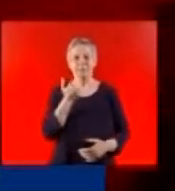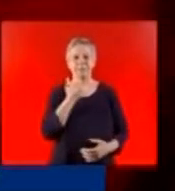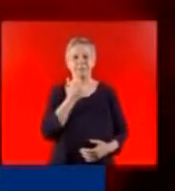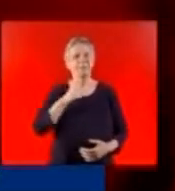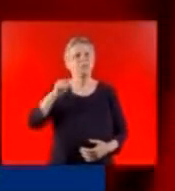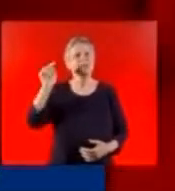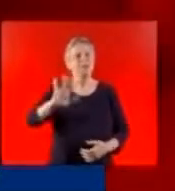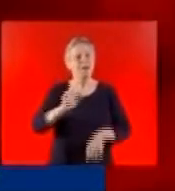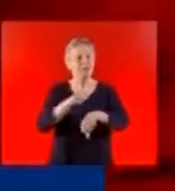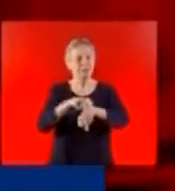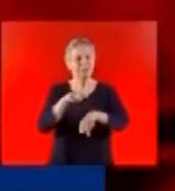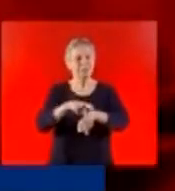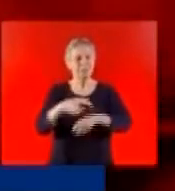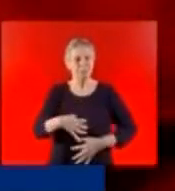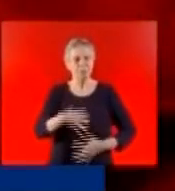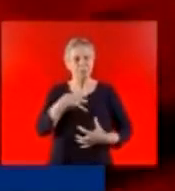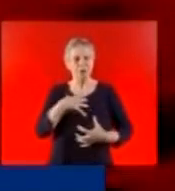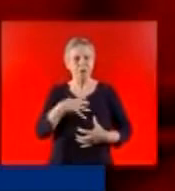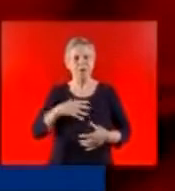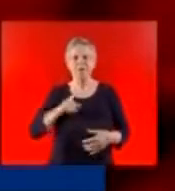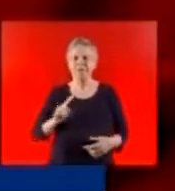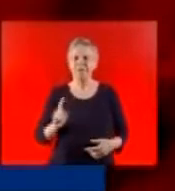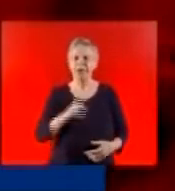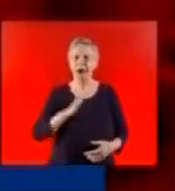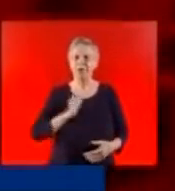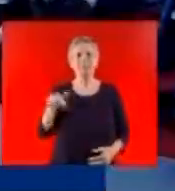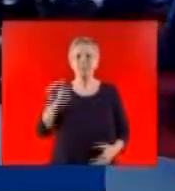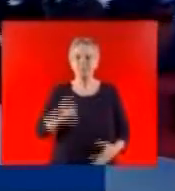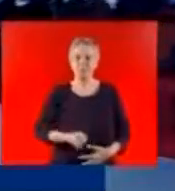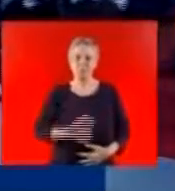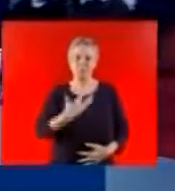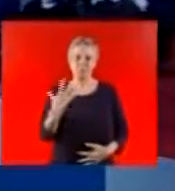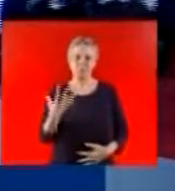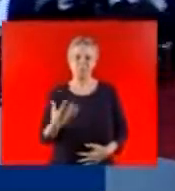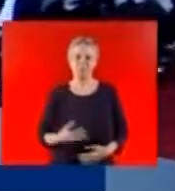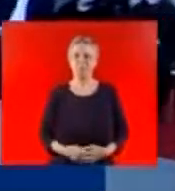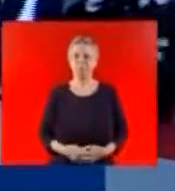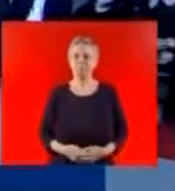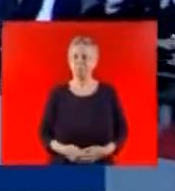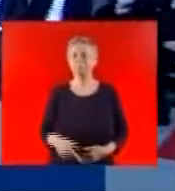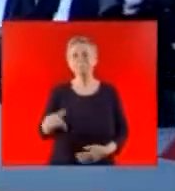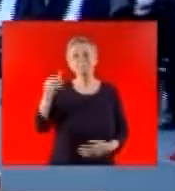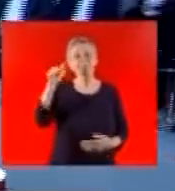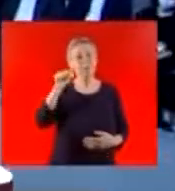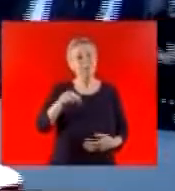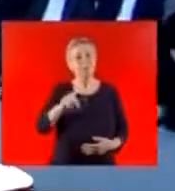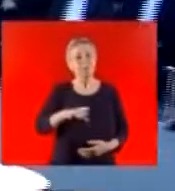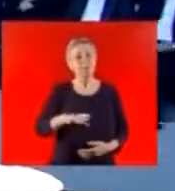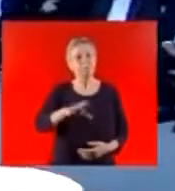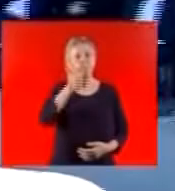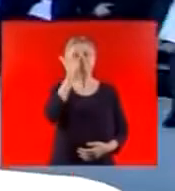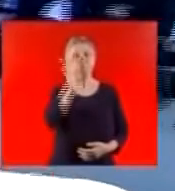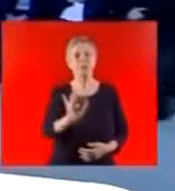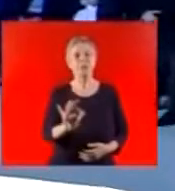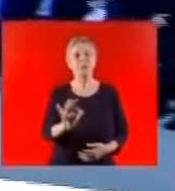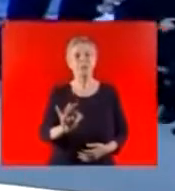να επουλώσουμε τις πληγές μιας κοινωνίας που υπέφερε πολλαπλά αυτή την τριετία και να δώσουμε νόημα και περιεχόμενο σε μια νέα αρχή για την